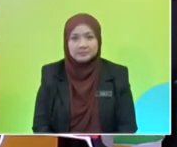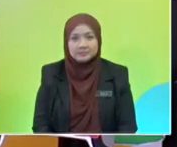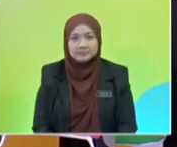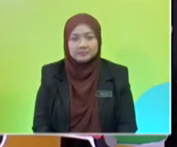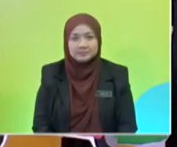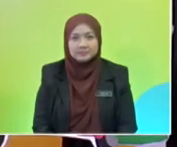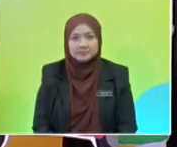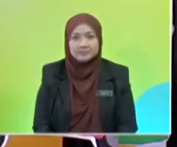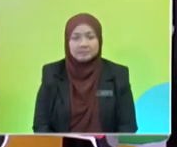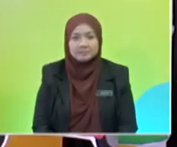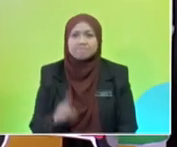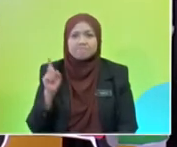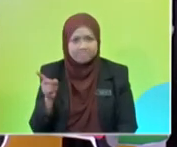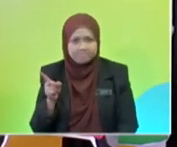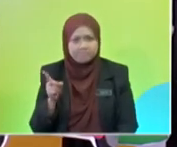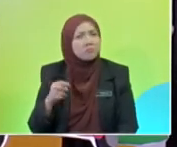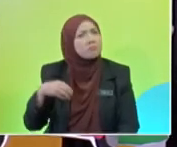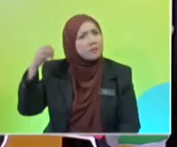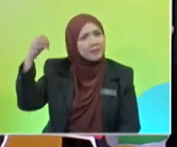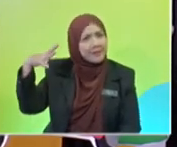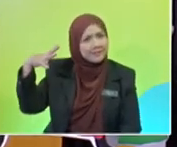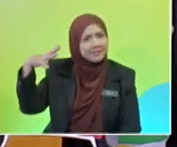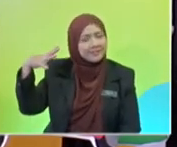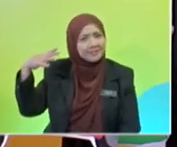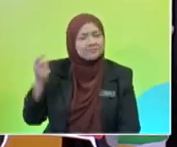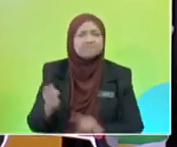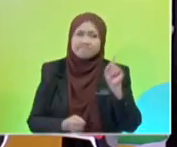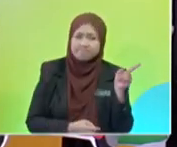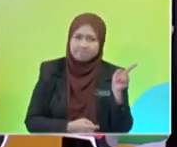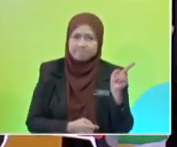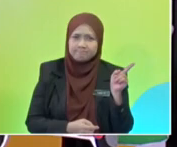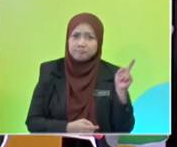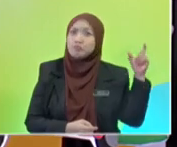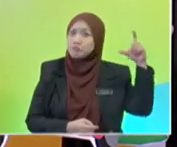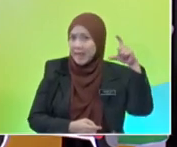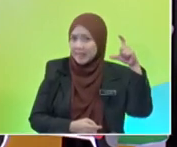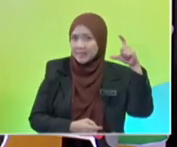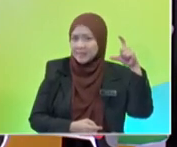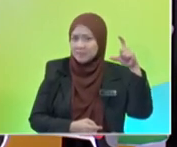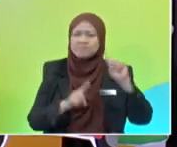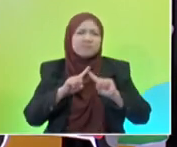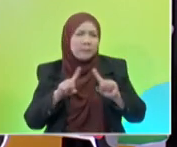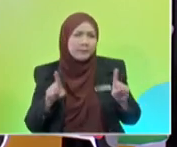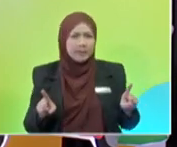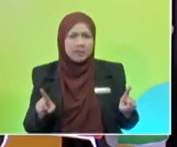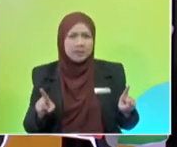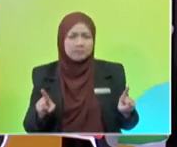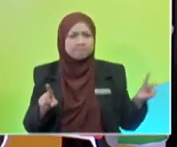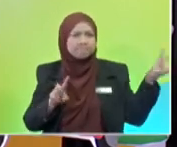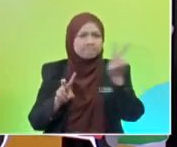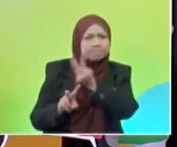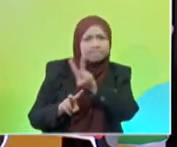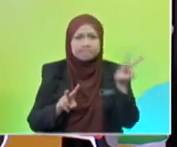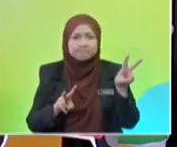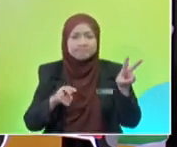ya ini matahari yang ini bulan tapi keduanya